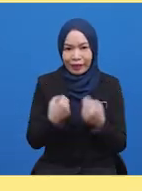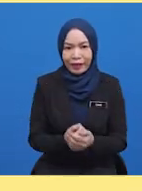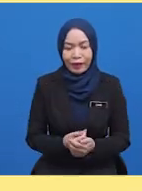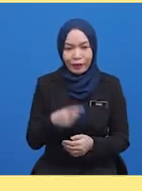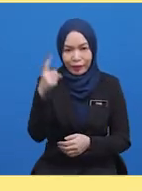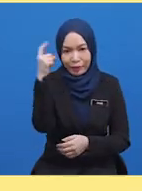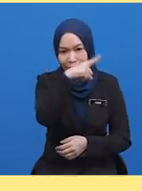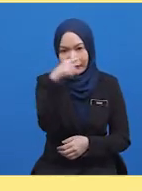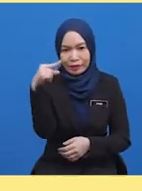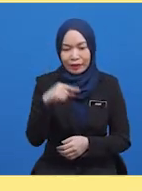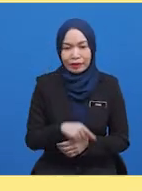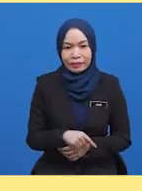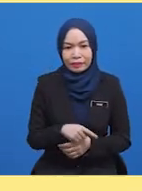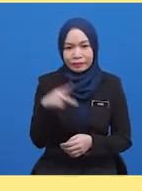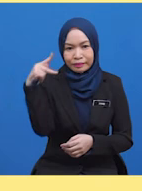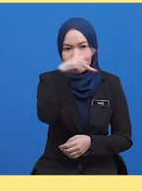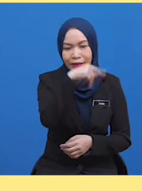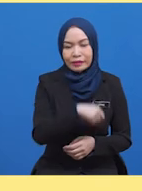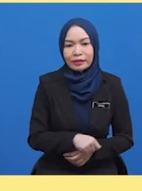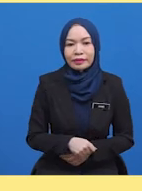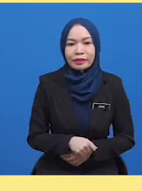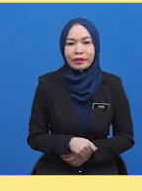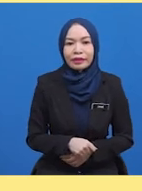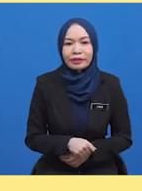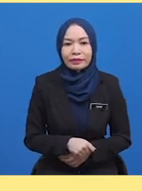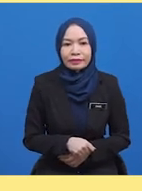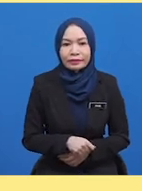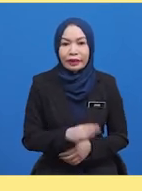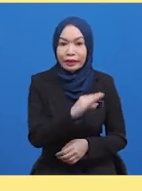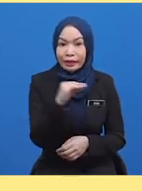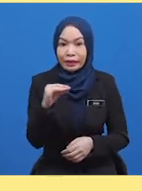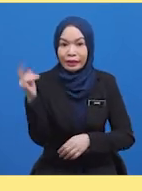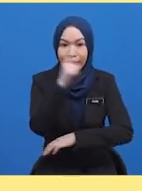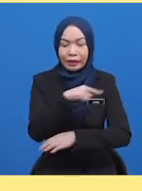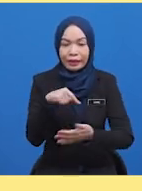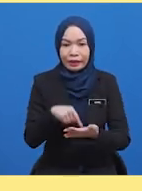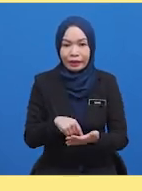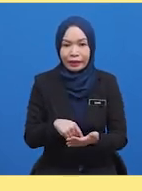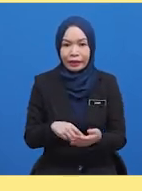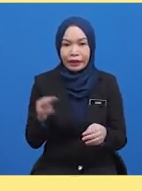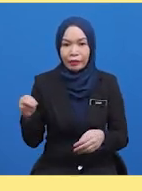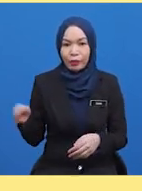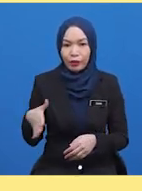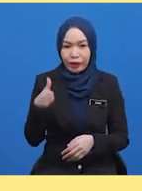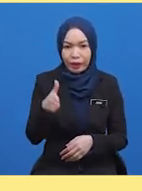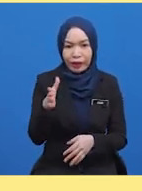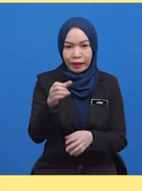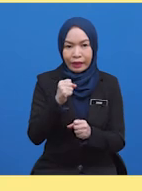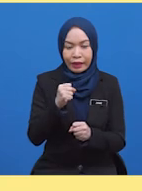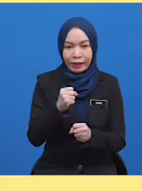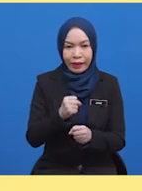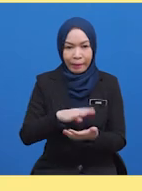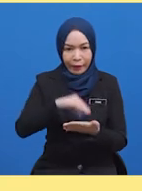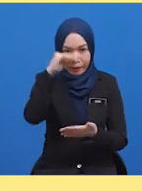pembelajaran kita pada hari ini murid-murid secara umumnya akan dapat